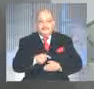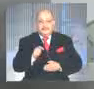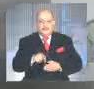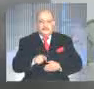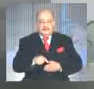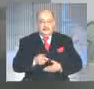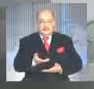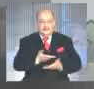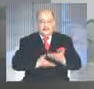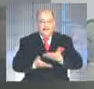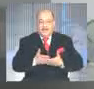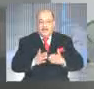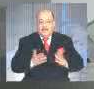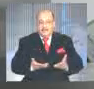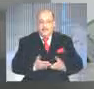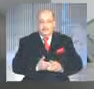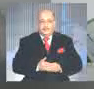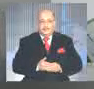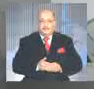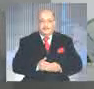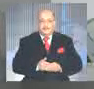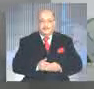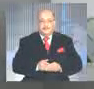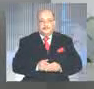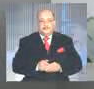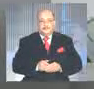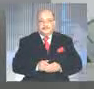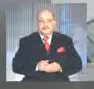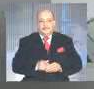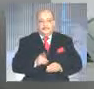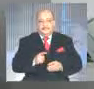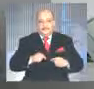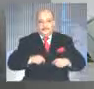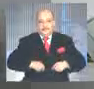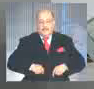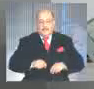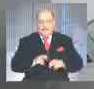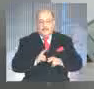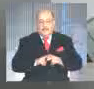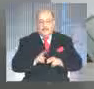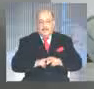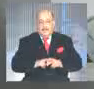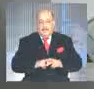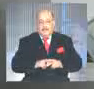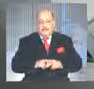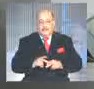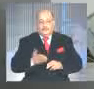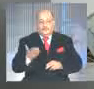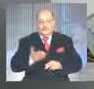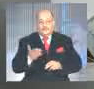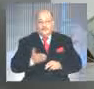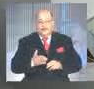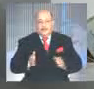تفعيل المشاريع. المشاريع يعني كانت مرتبطة أكثرها بستيك شركة تونسية